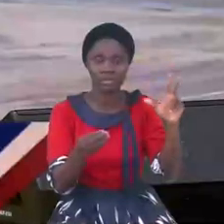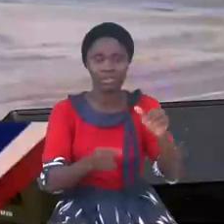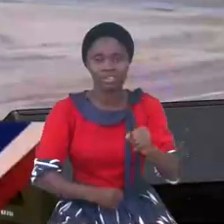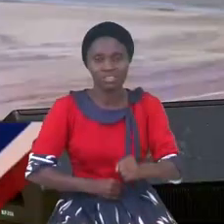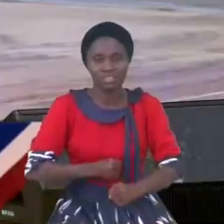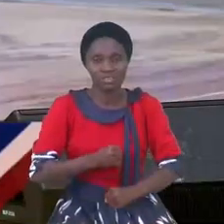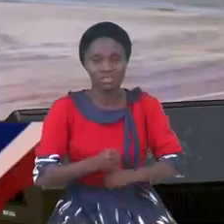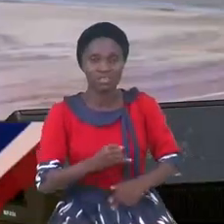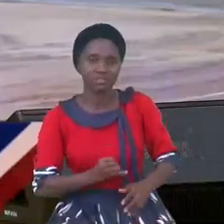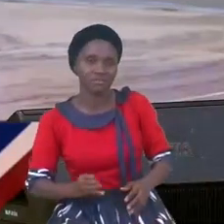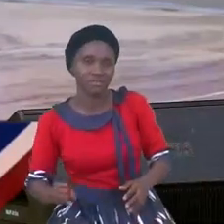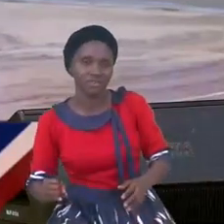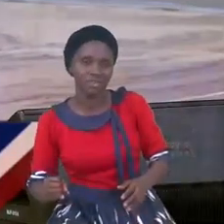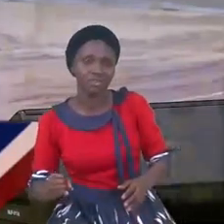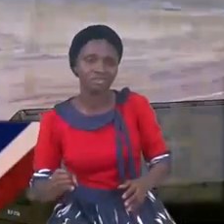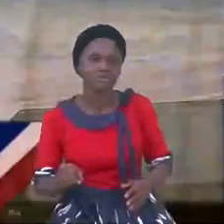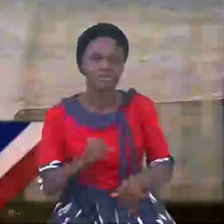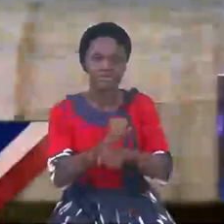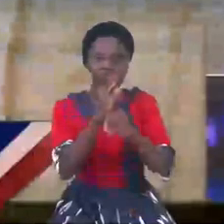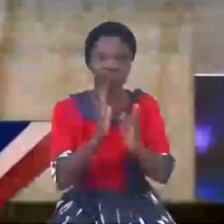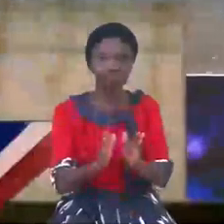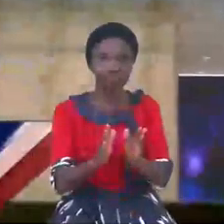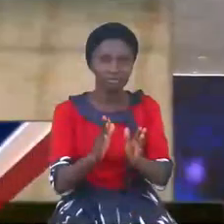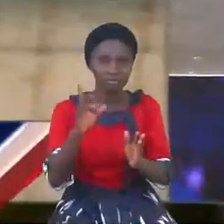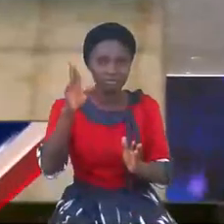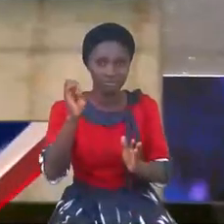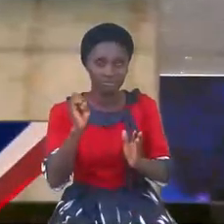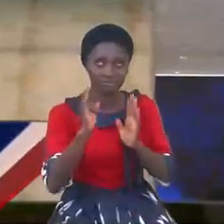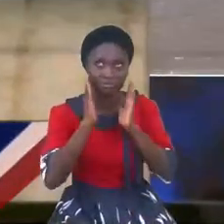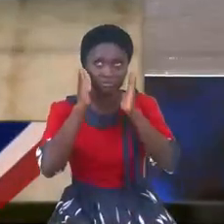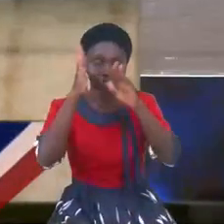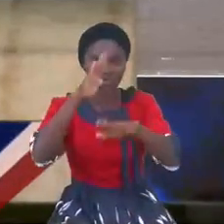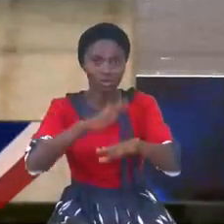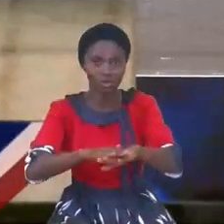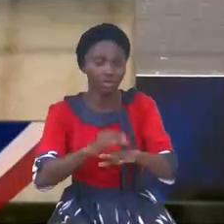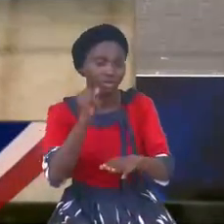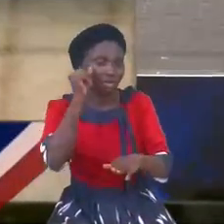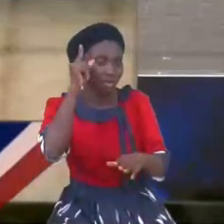ambassadeurs laborieux refocalisés sur l'éveil à sa grâce.